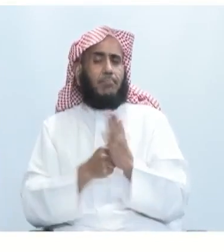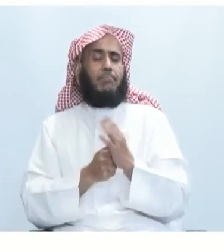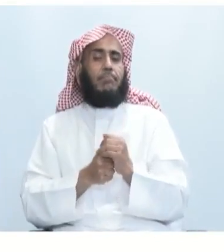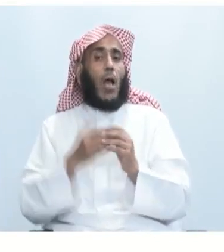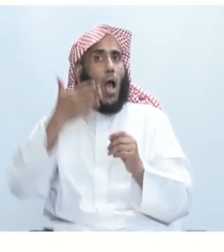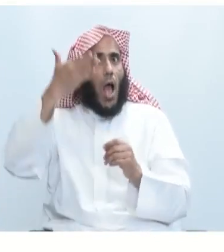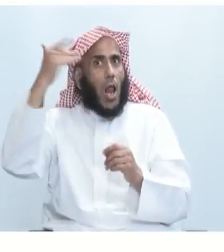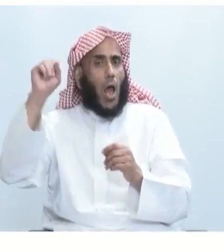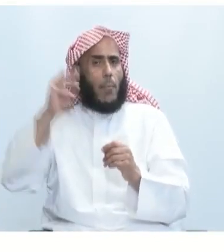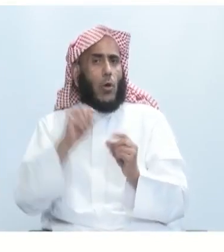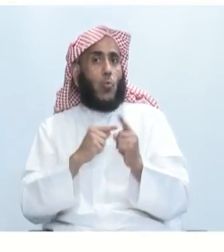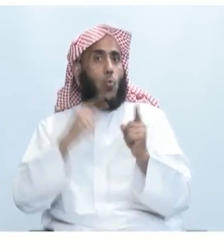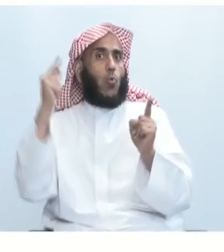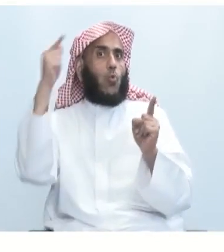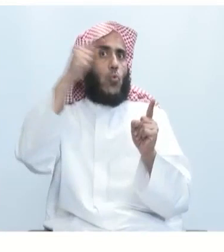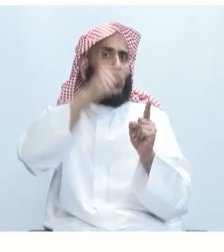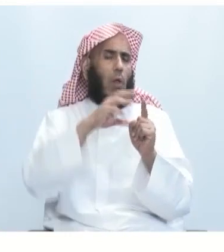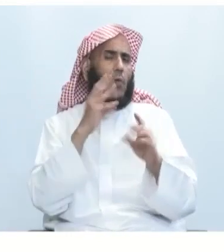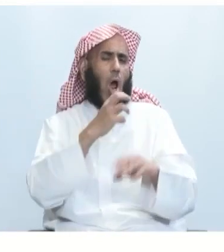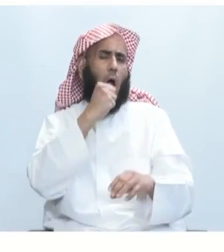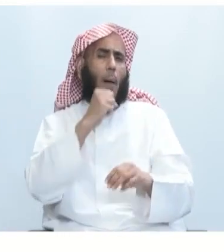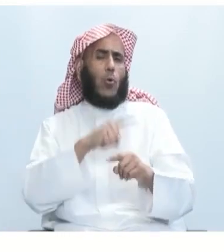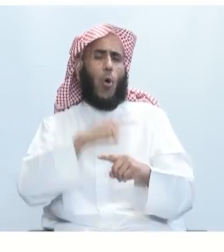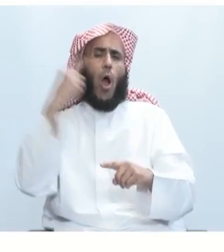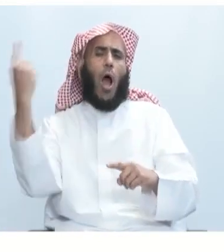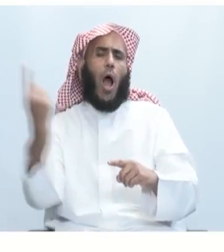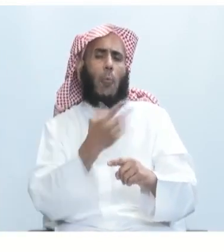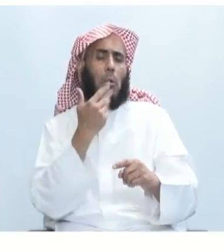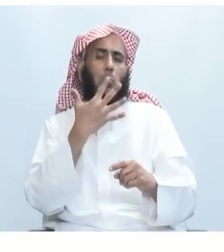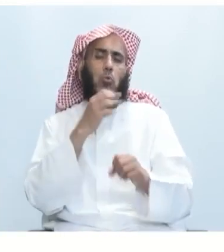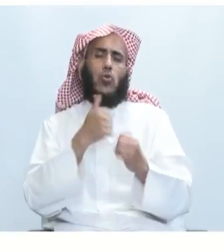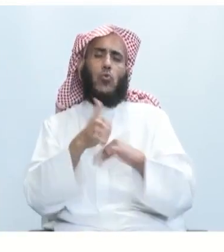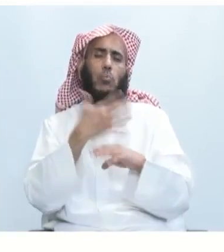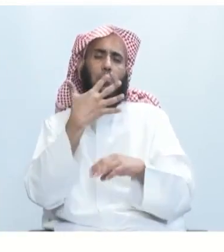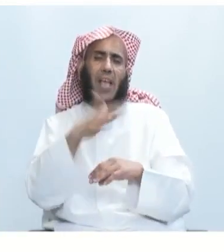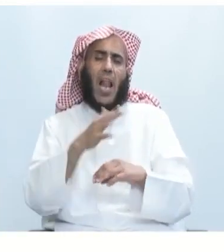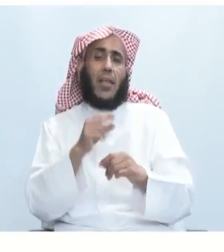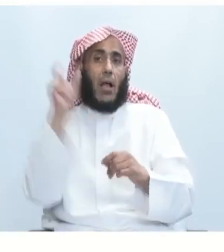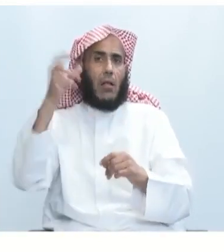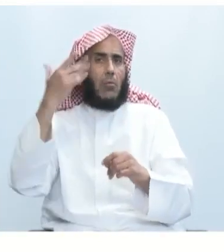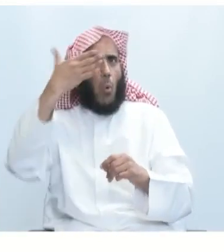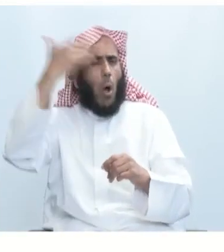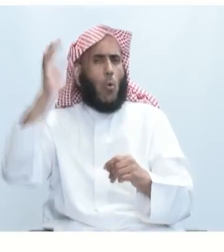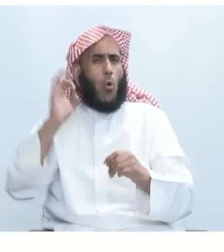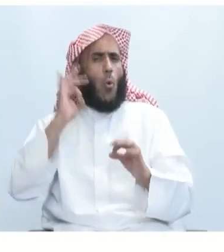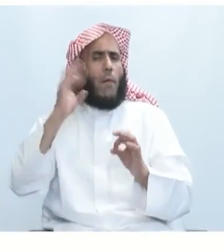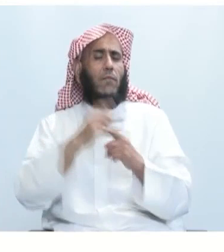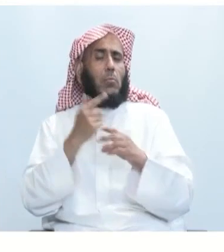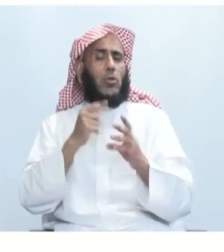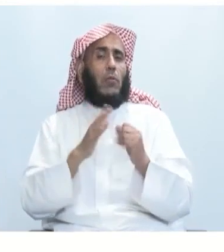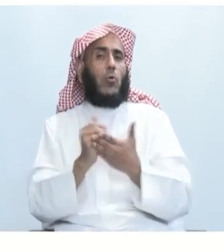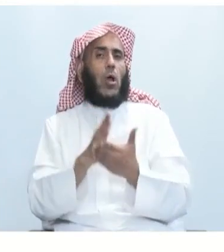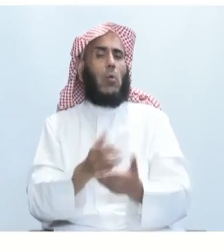الخبير ان يوصل الافكار الصعبه الى عامه القراء باسلوب سهل اذا كان الكاتب خبيرا في مجاله فانه يحظى